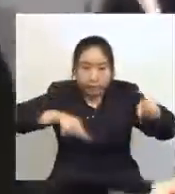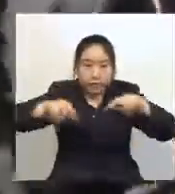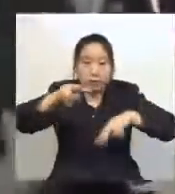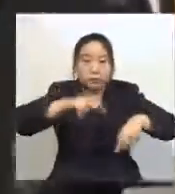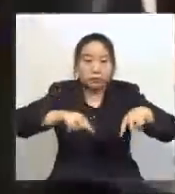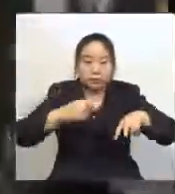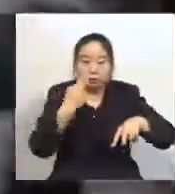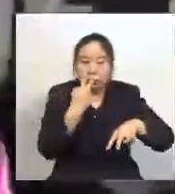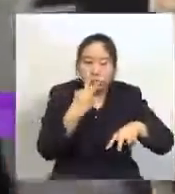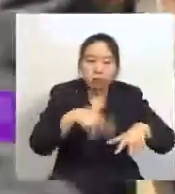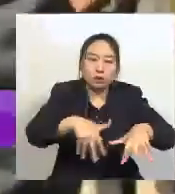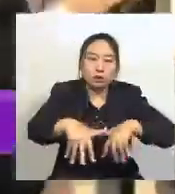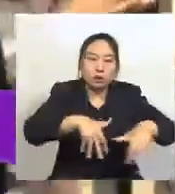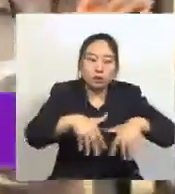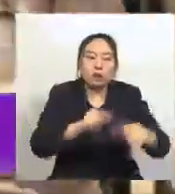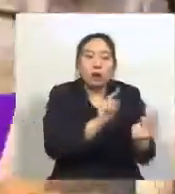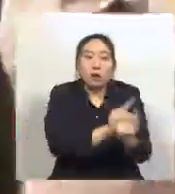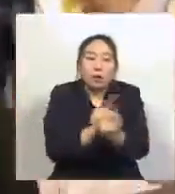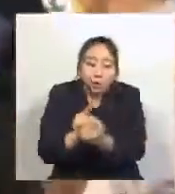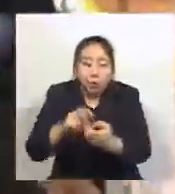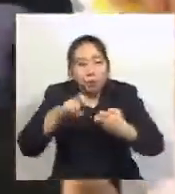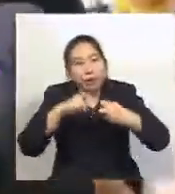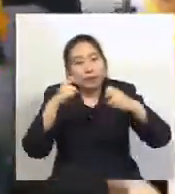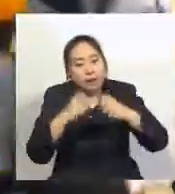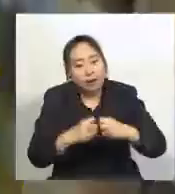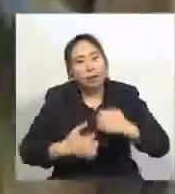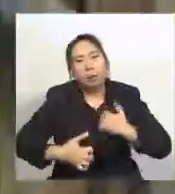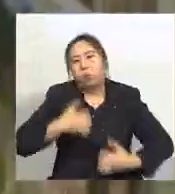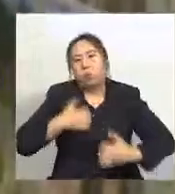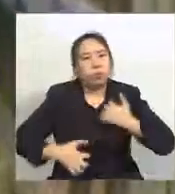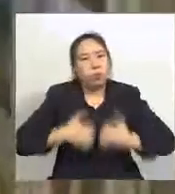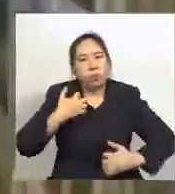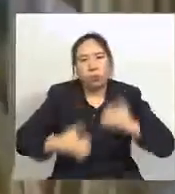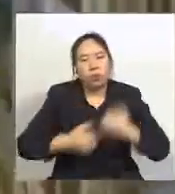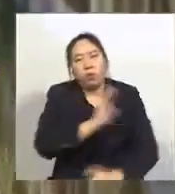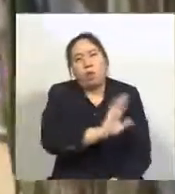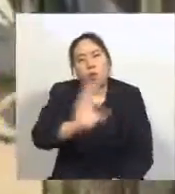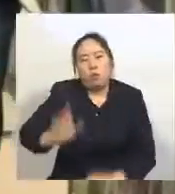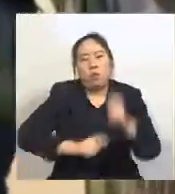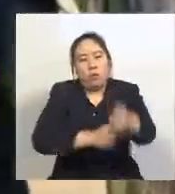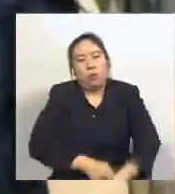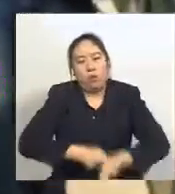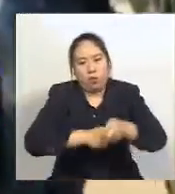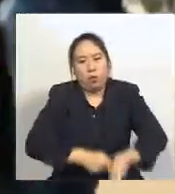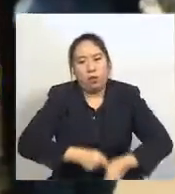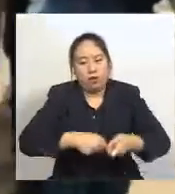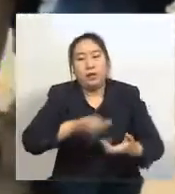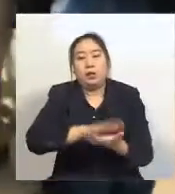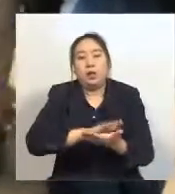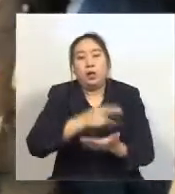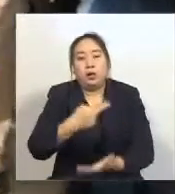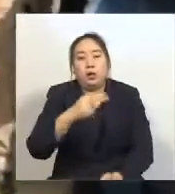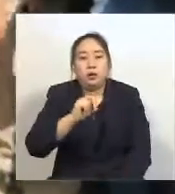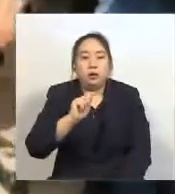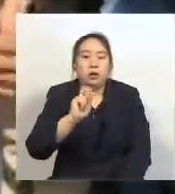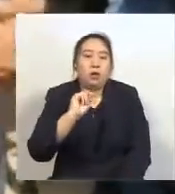ไปพบปะประชาชนและรับฟังประเด็นปัญหาความเดือดร้อนของเกษตรกรที่โรงเรียนหนองไผ่วิทยานุสร